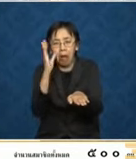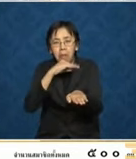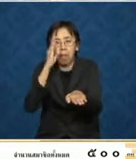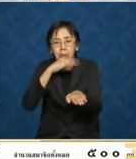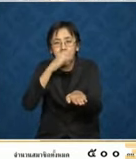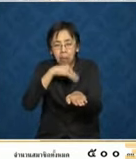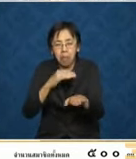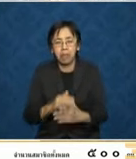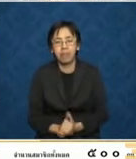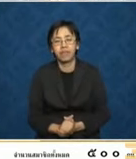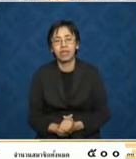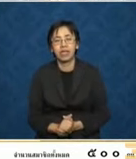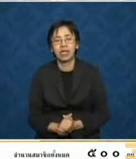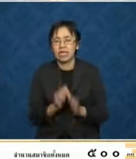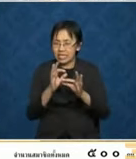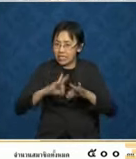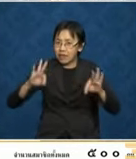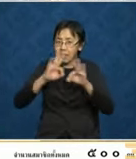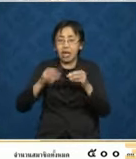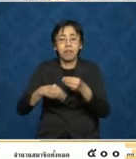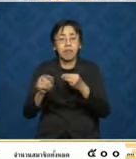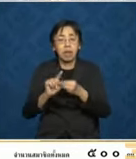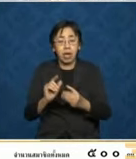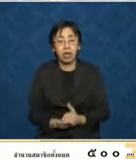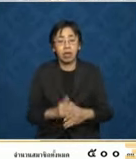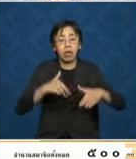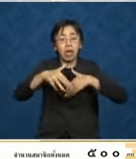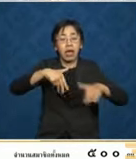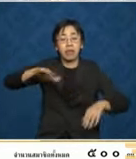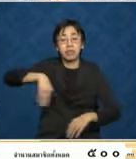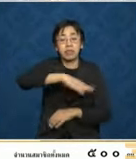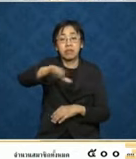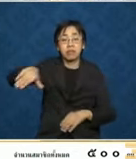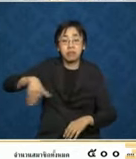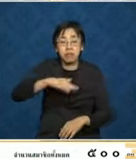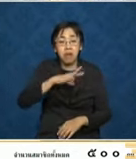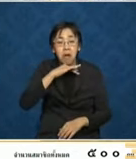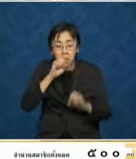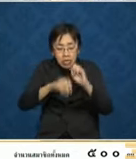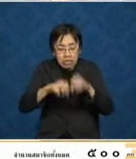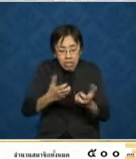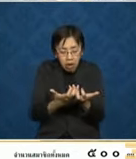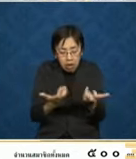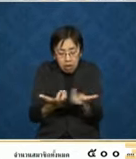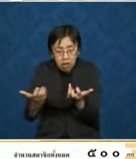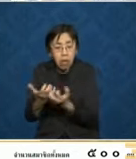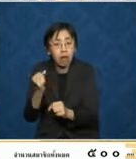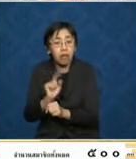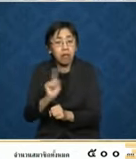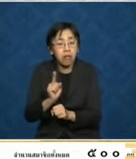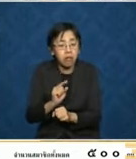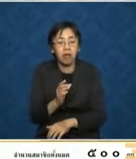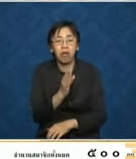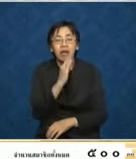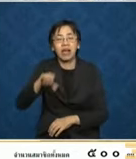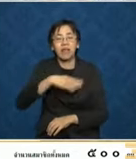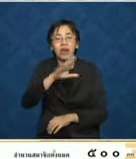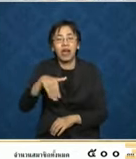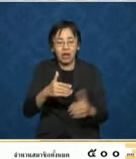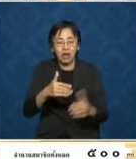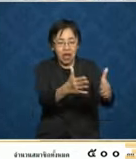เมืองอีกอย่างที่สำคัญครับแล้วเราจะให้พี่น้องเราคัดแยกขยะได้อย่างไรครับท่านประธานหากว่าเรายังมีแ